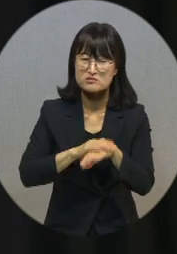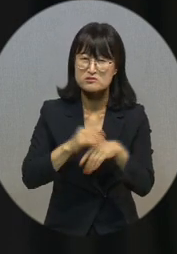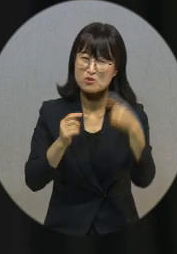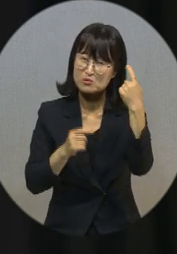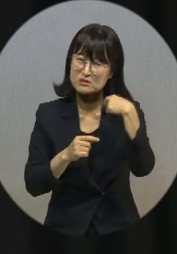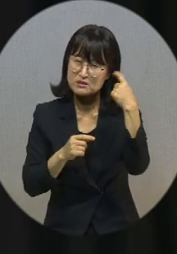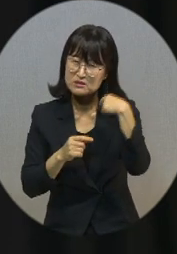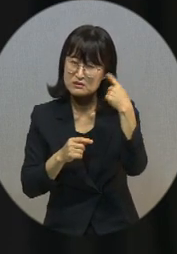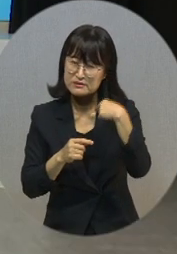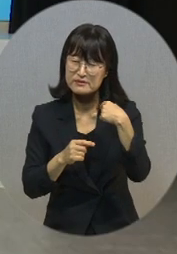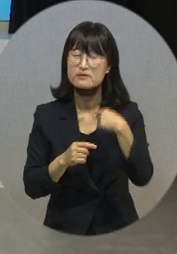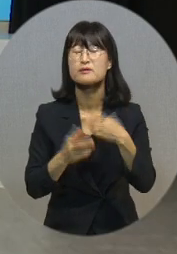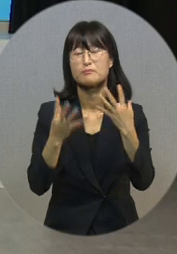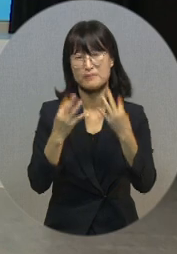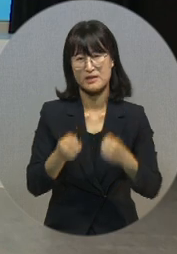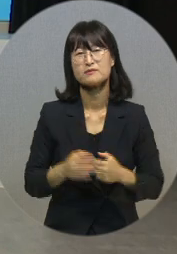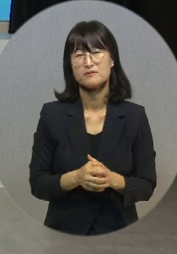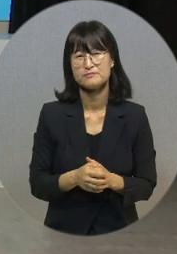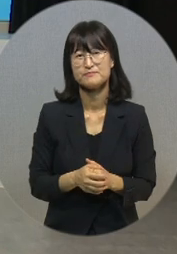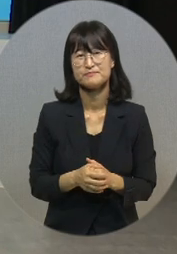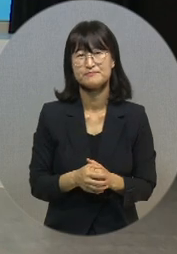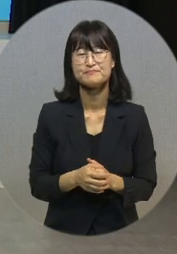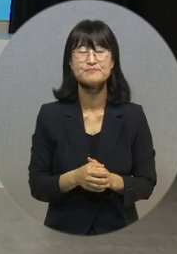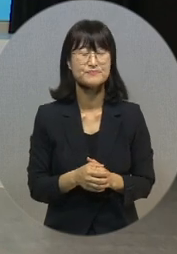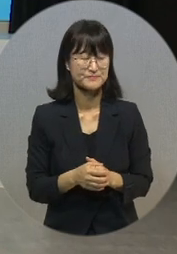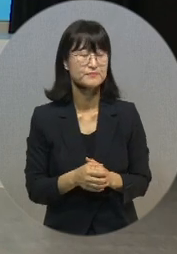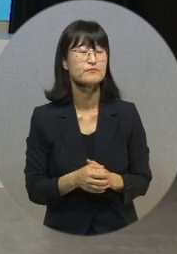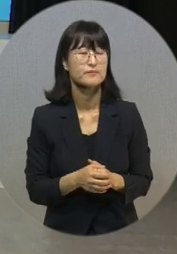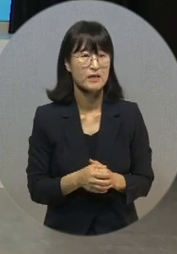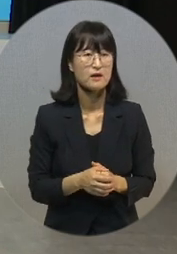그렇군요. 사실 이제 이게 우리가